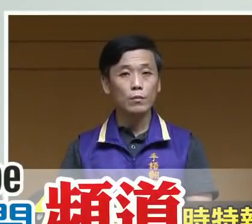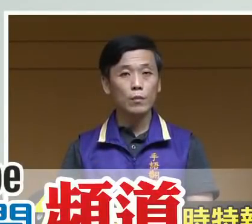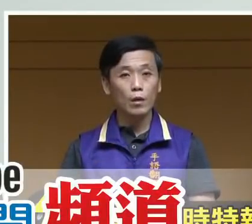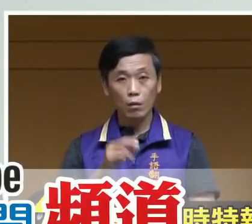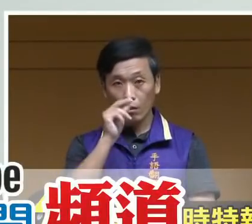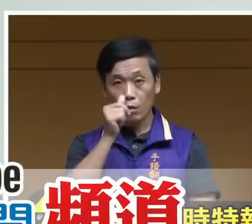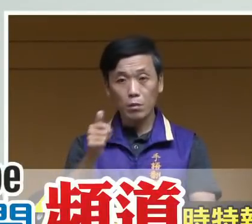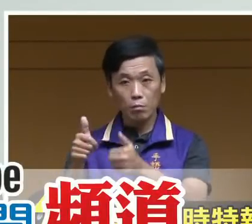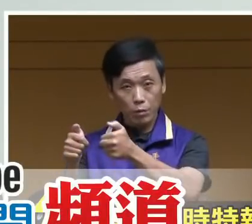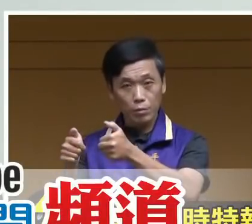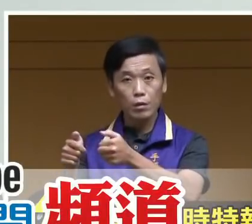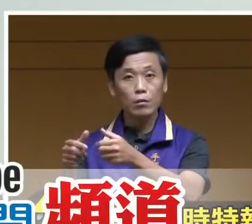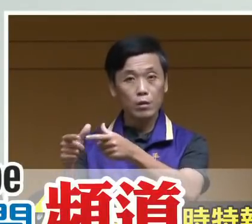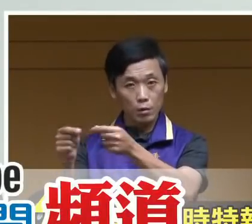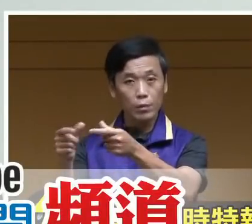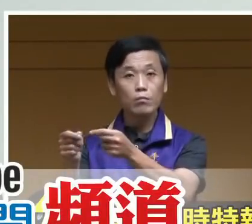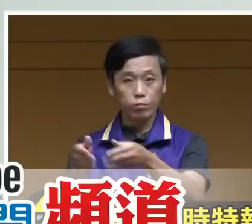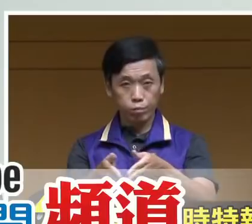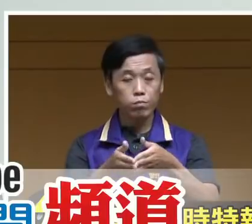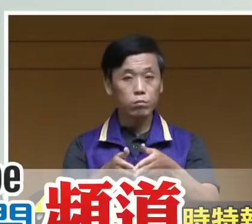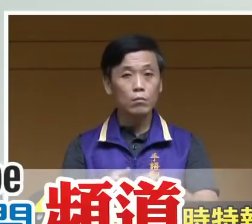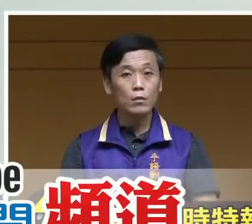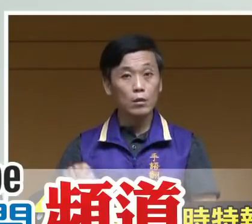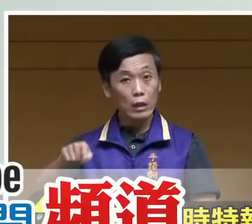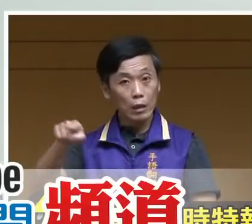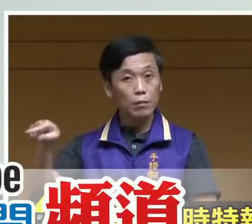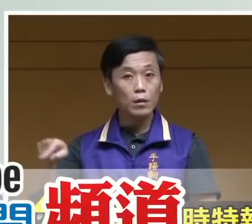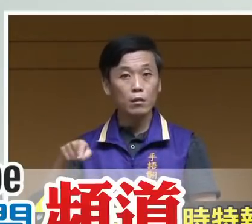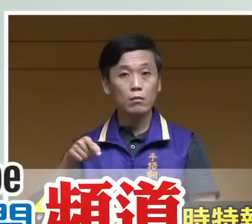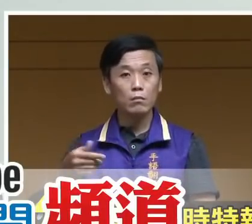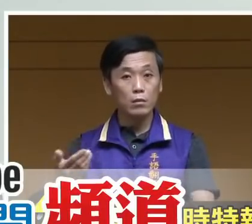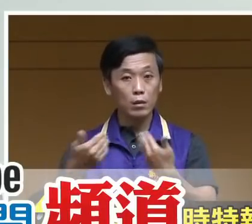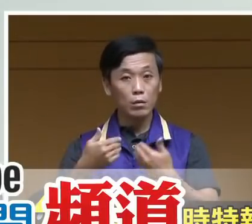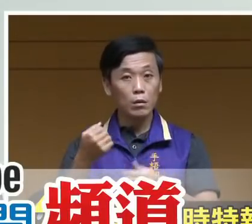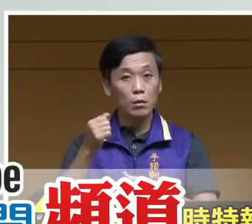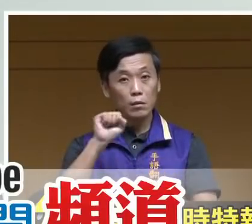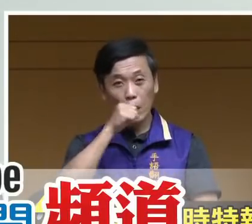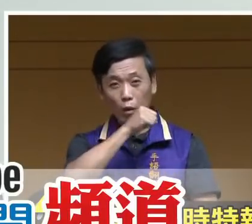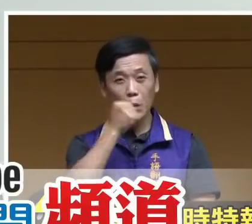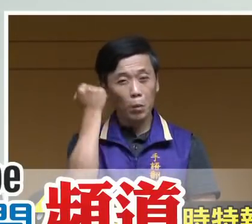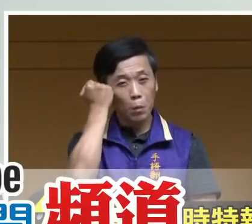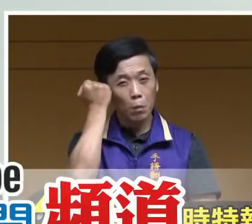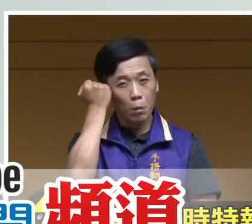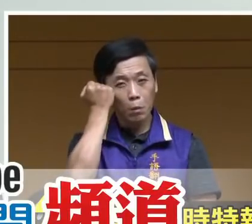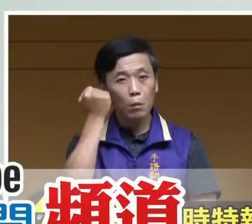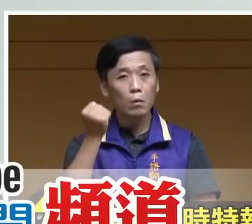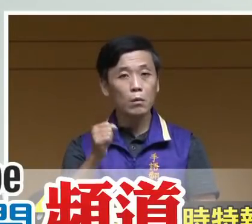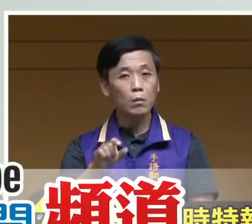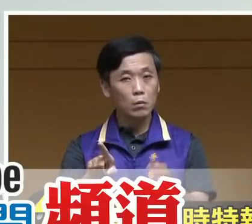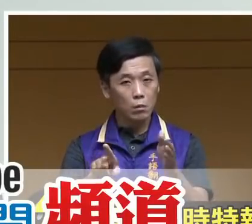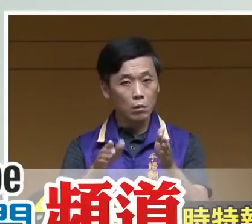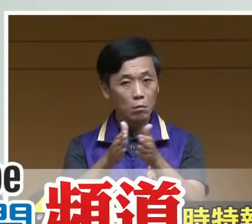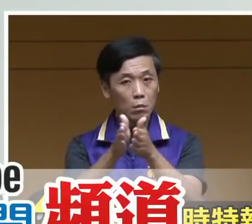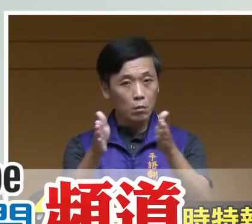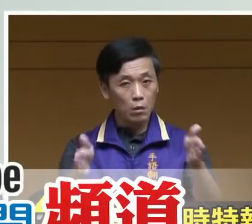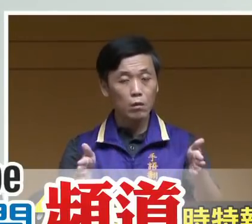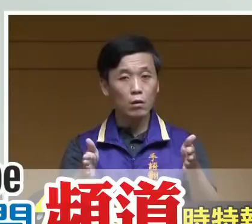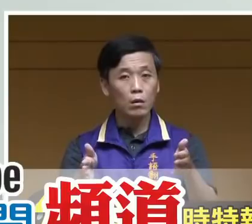谢日本，在台湾患难的时候，让我们见证